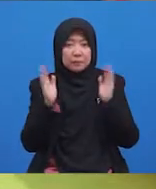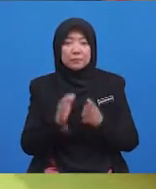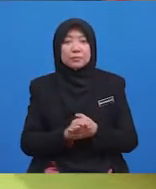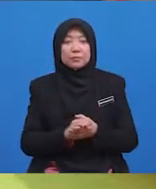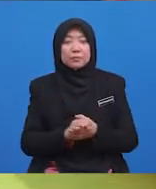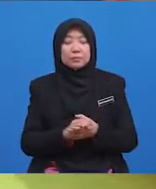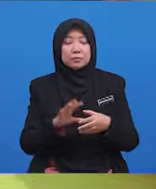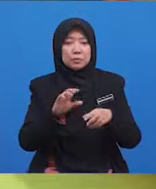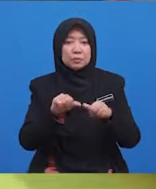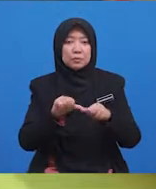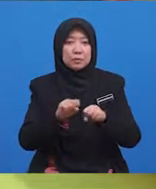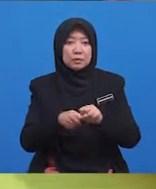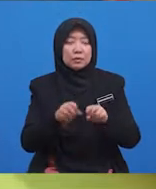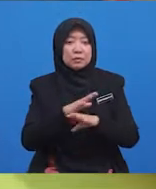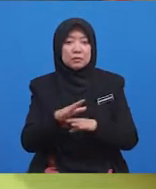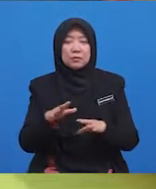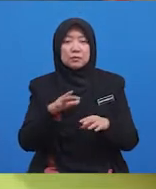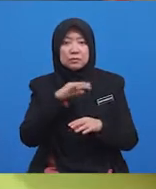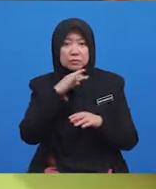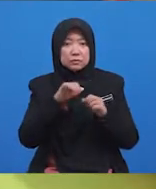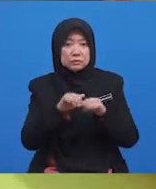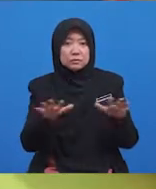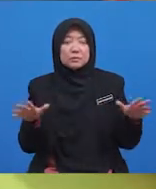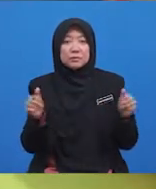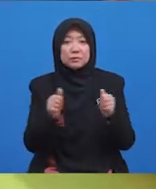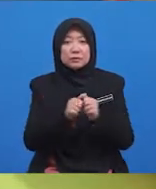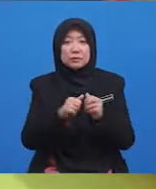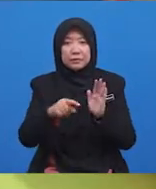tidak dicemari dengan pengaruh-pengaruh negatif.